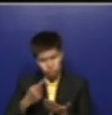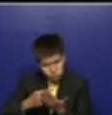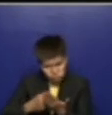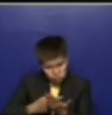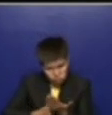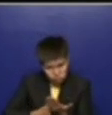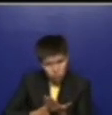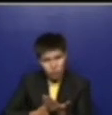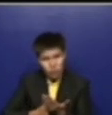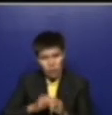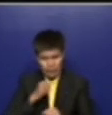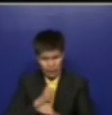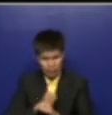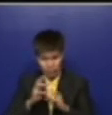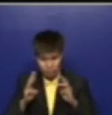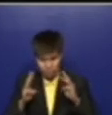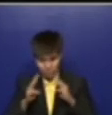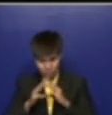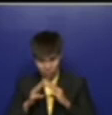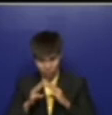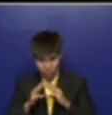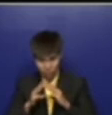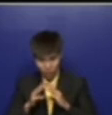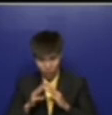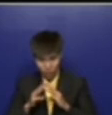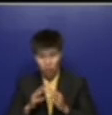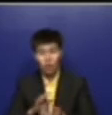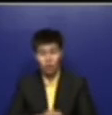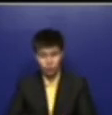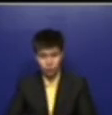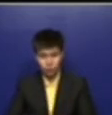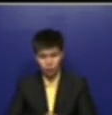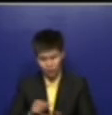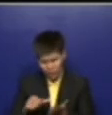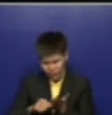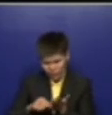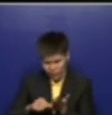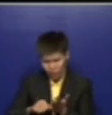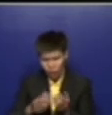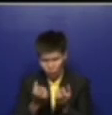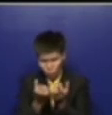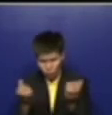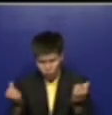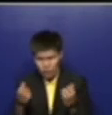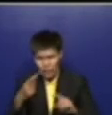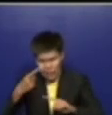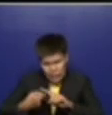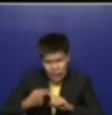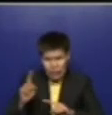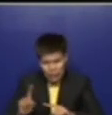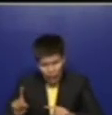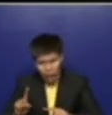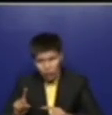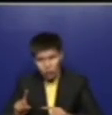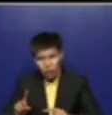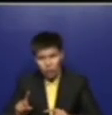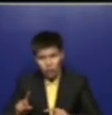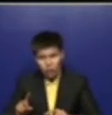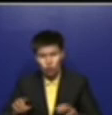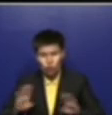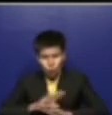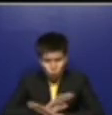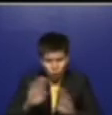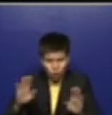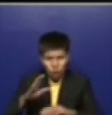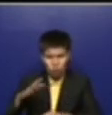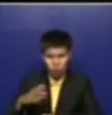ครับเพื่อหาทางออกให้กับประเทศเช่นจะแก้รัฐนูลภายในกี่เดือนจะยุบสภาภายในกี่เดือนจะร่